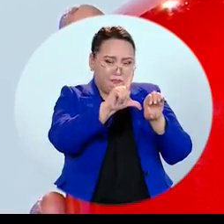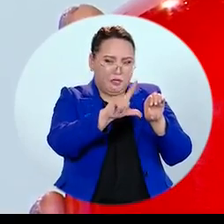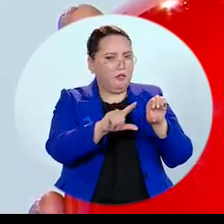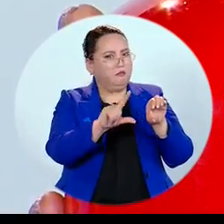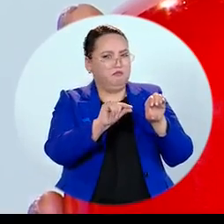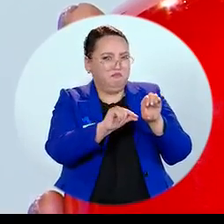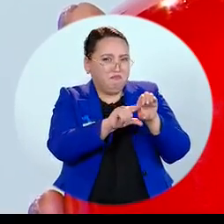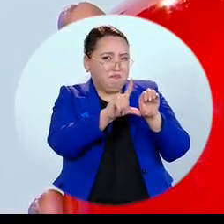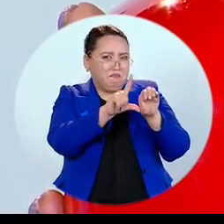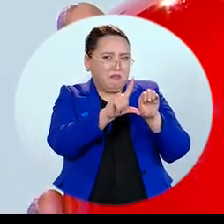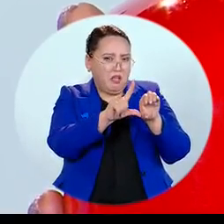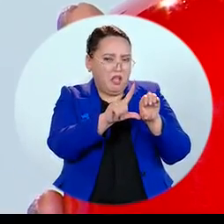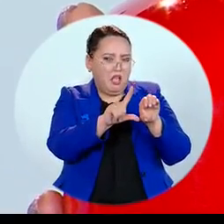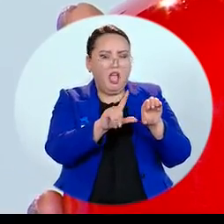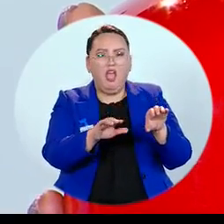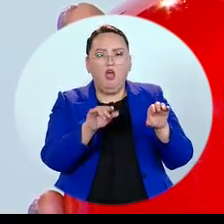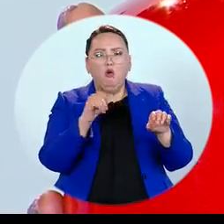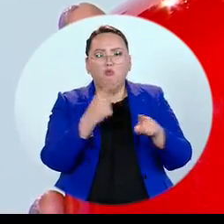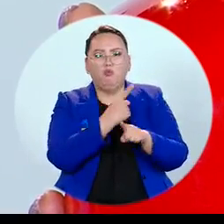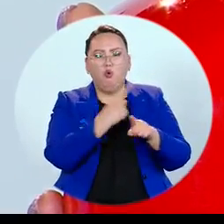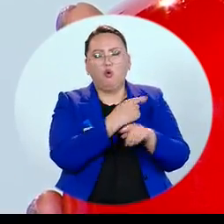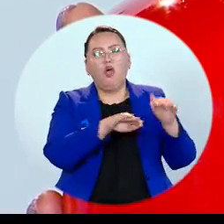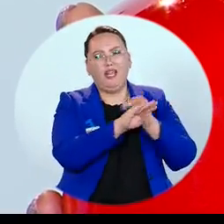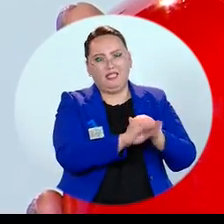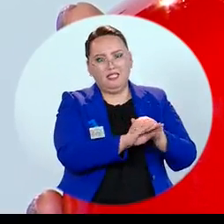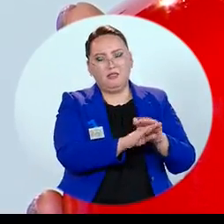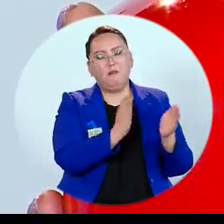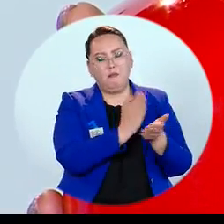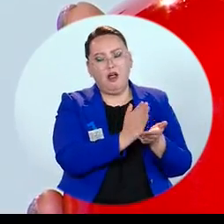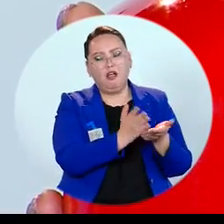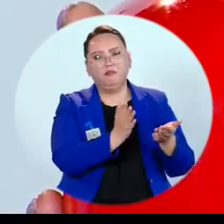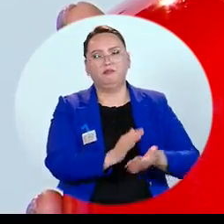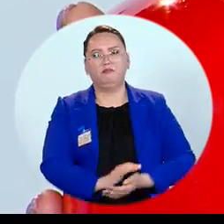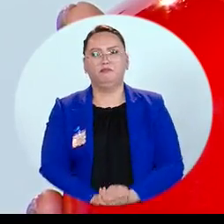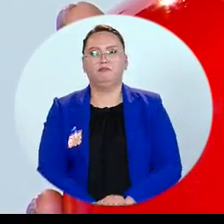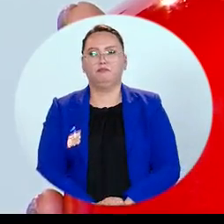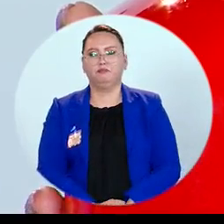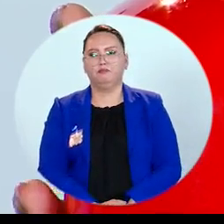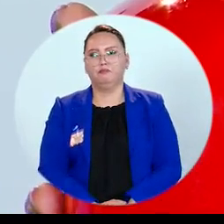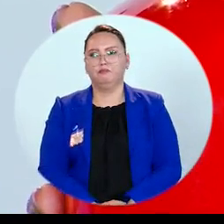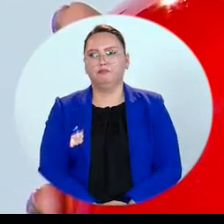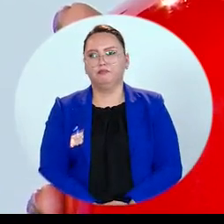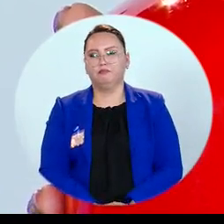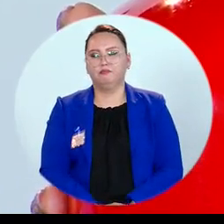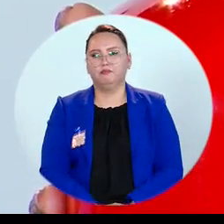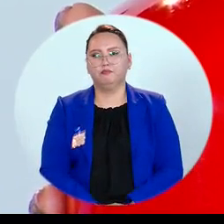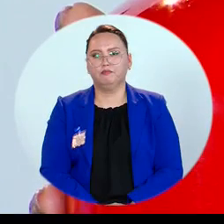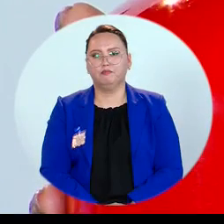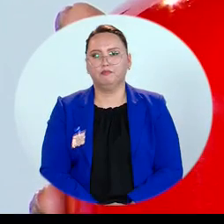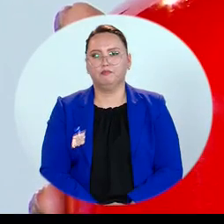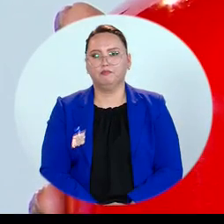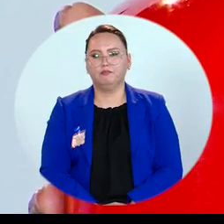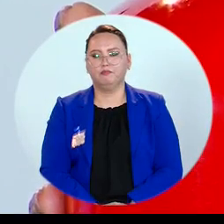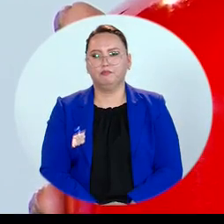སུ